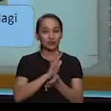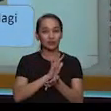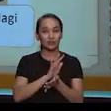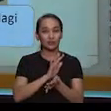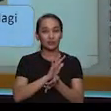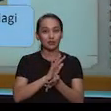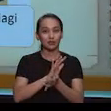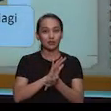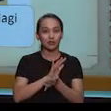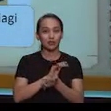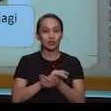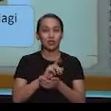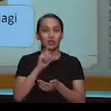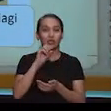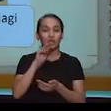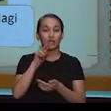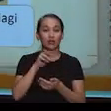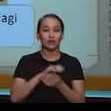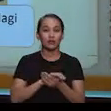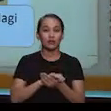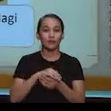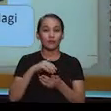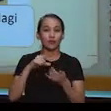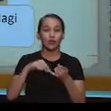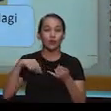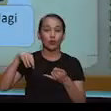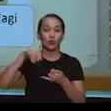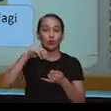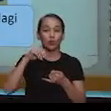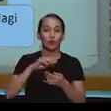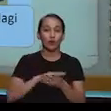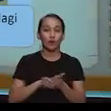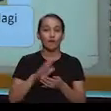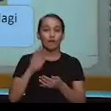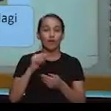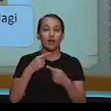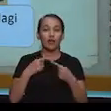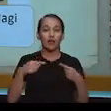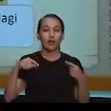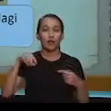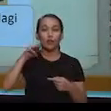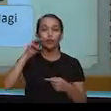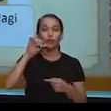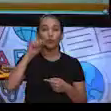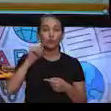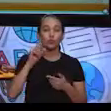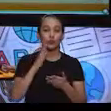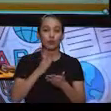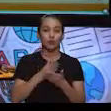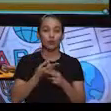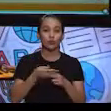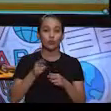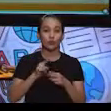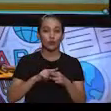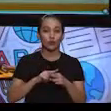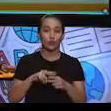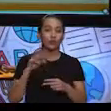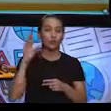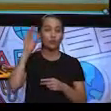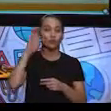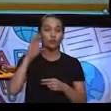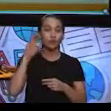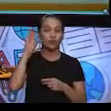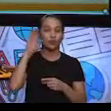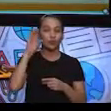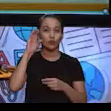chirindi, gil va qum hamda mineral tuzlar bor. Mana shuning uchun ham